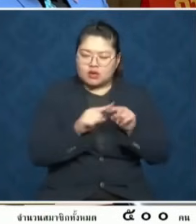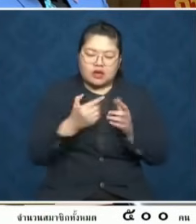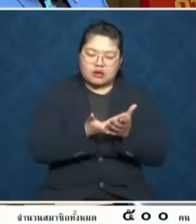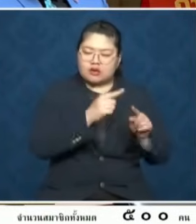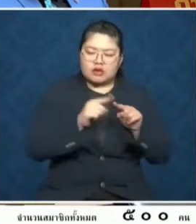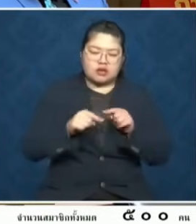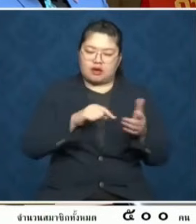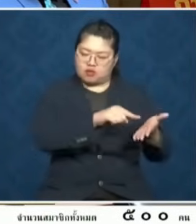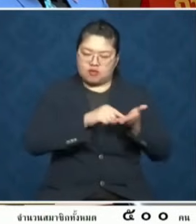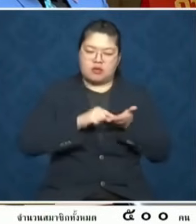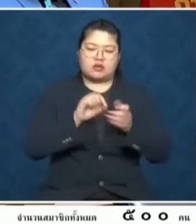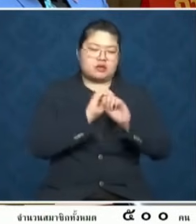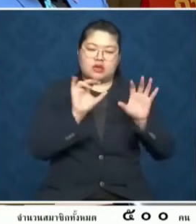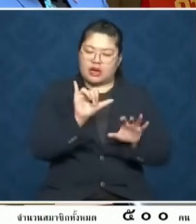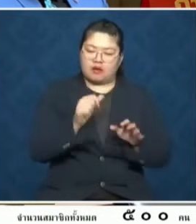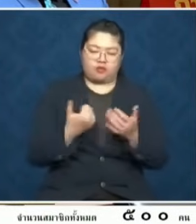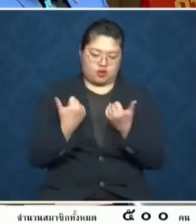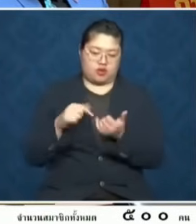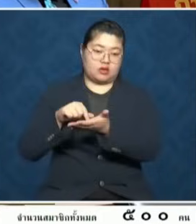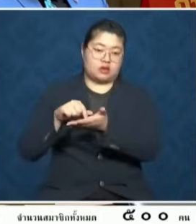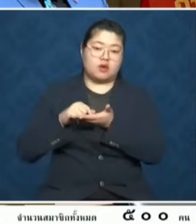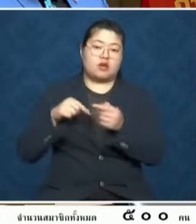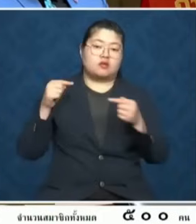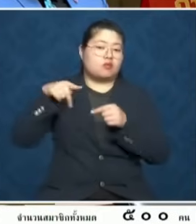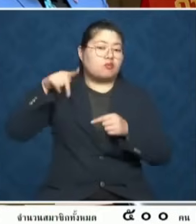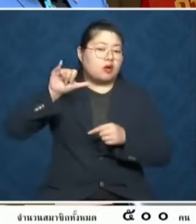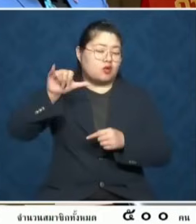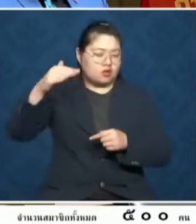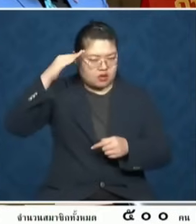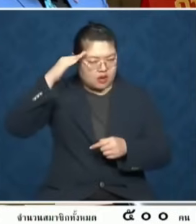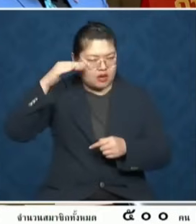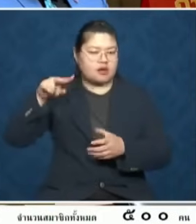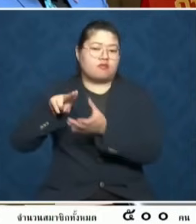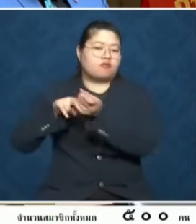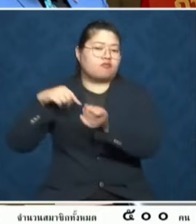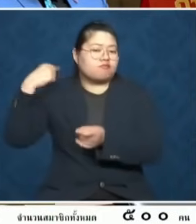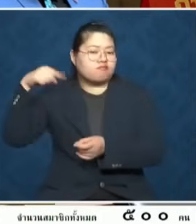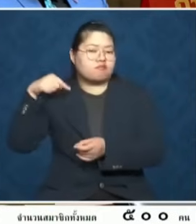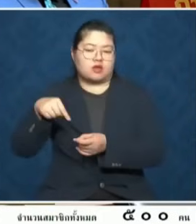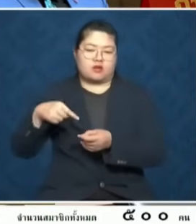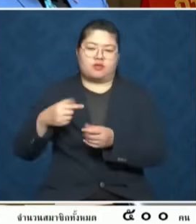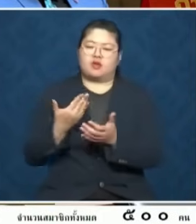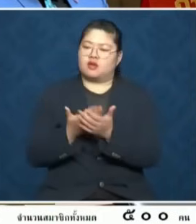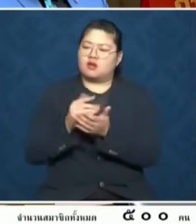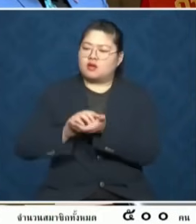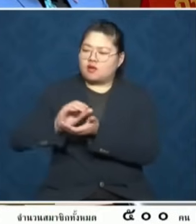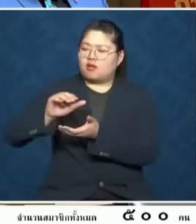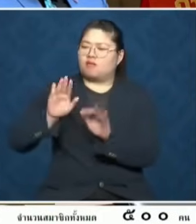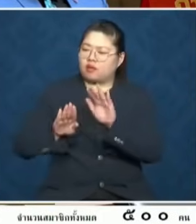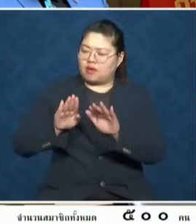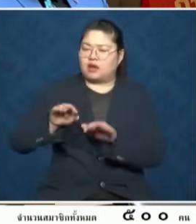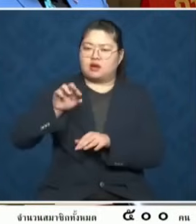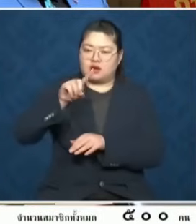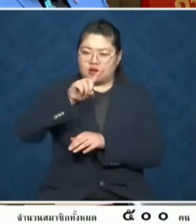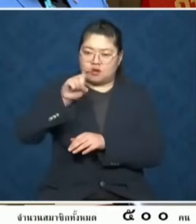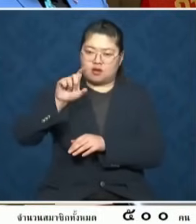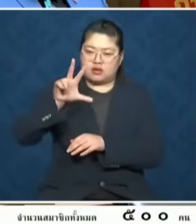ปรากฏแค่บัญชีของพลเอกประยุทธ์และภรรยาที่มีทรัพย์สินมั่งคั่งถึงกว่า 130ล้านบาทแบบไร้